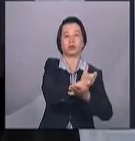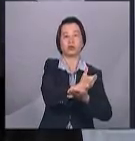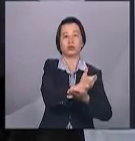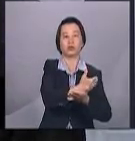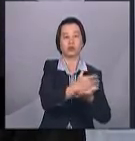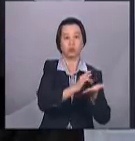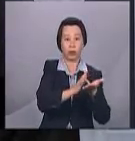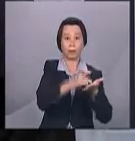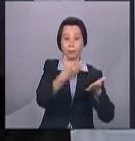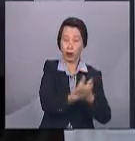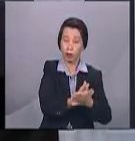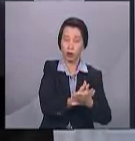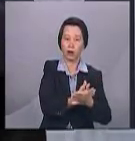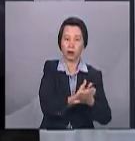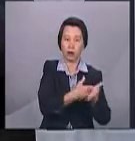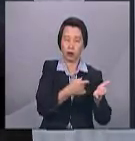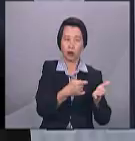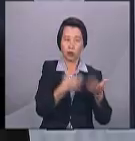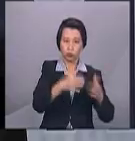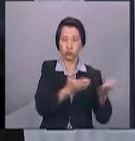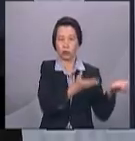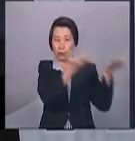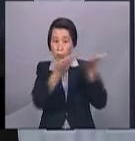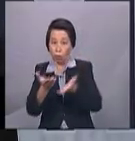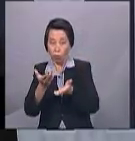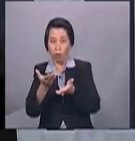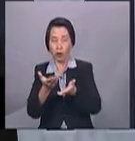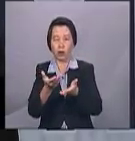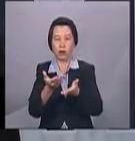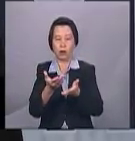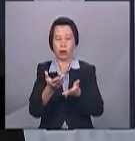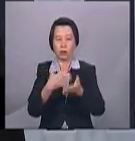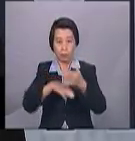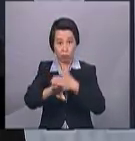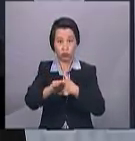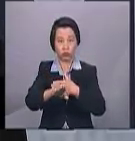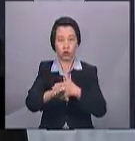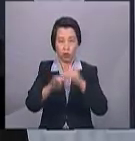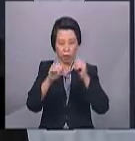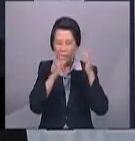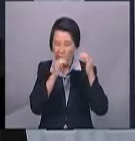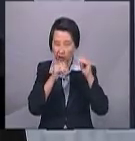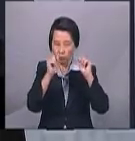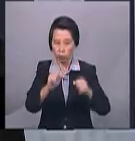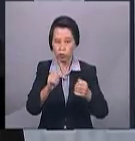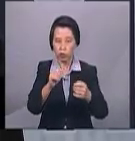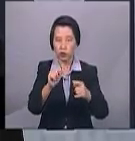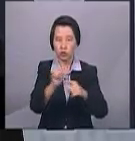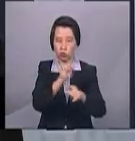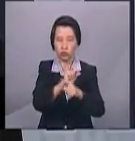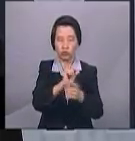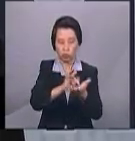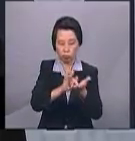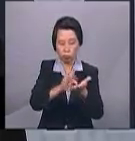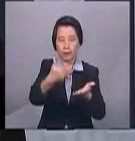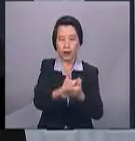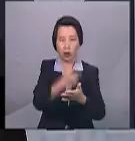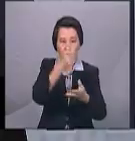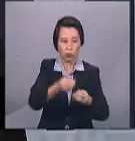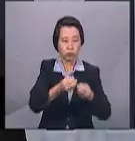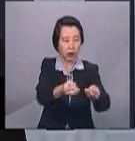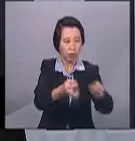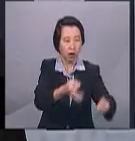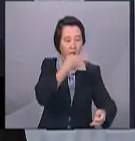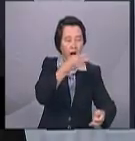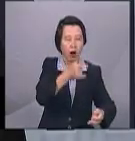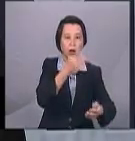telah dibawa masuk dan kita harap kita boleh gunakan ubat-ubat yang baru untuk merawat